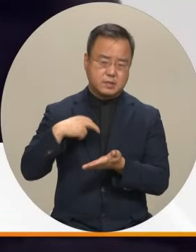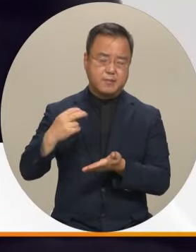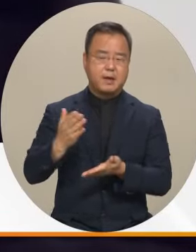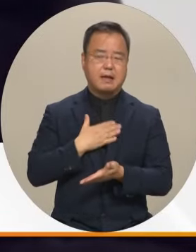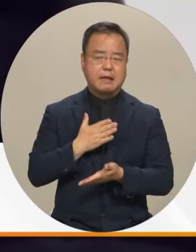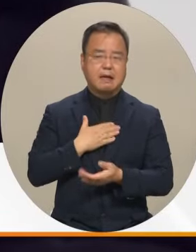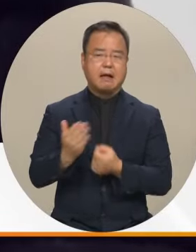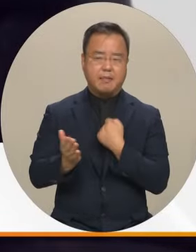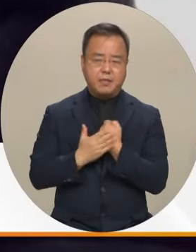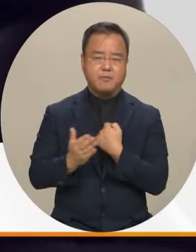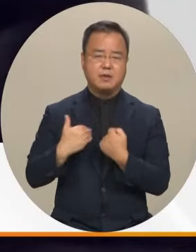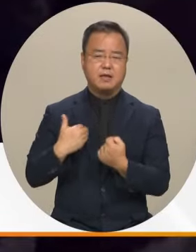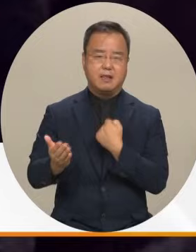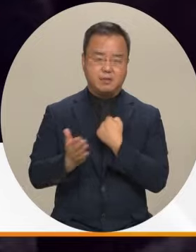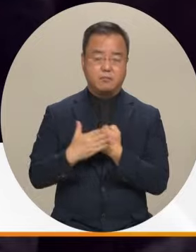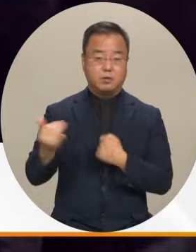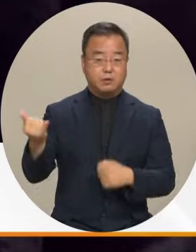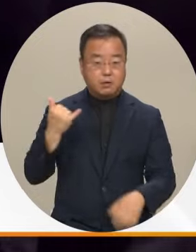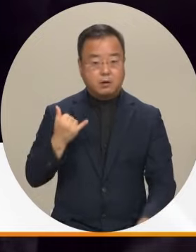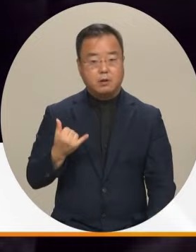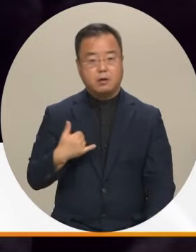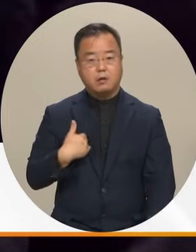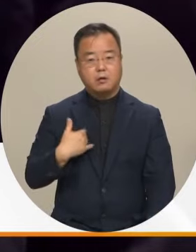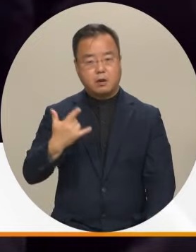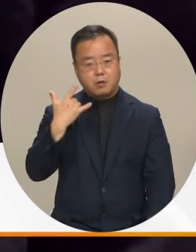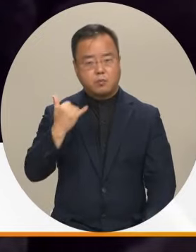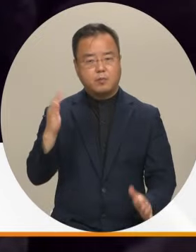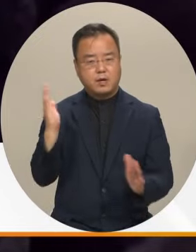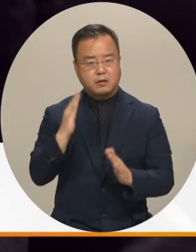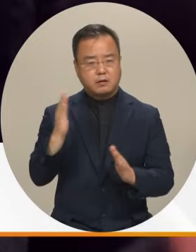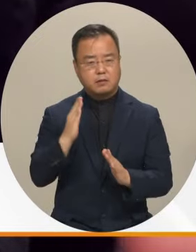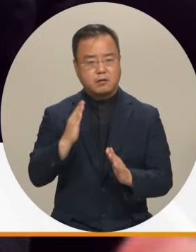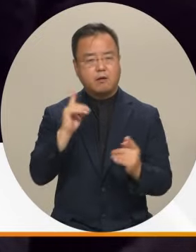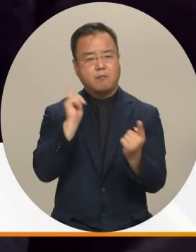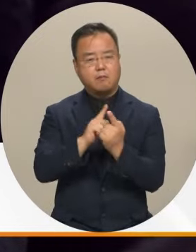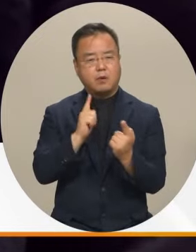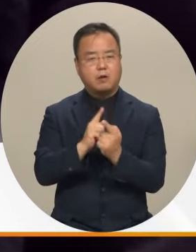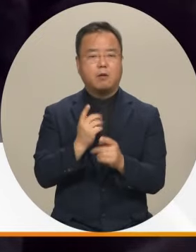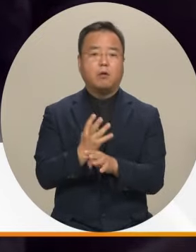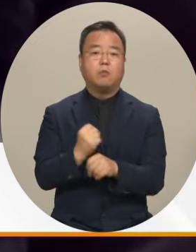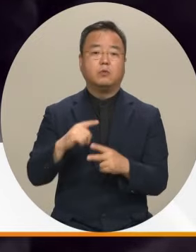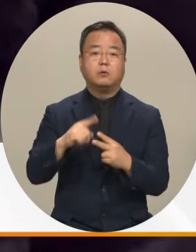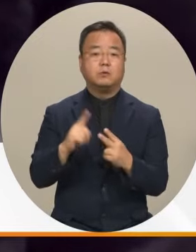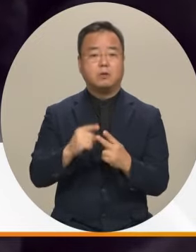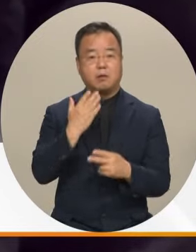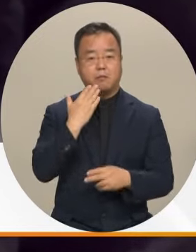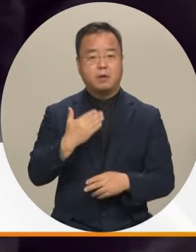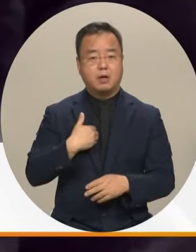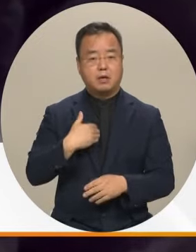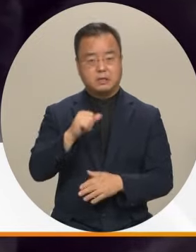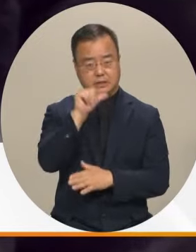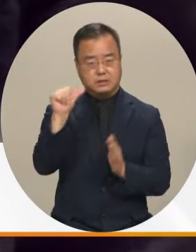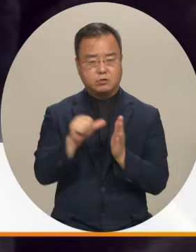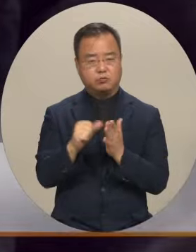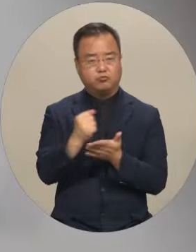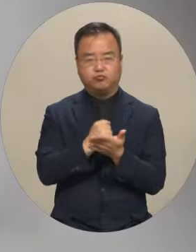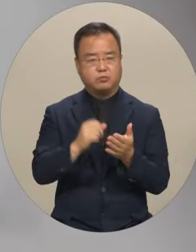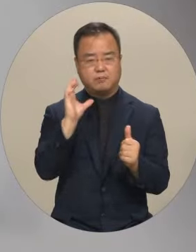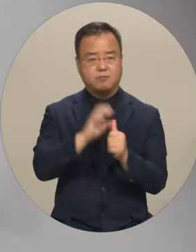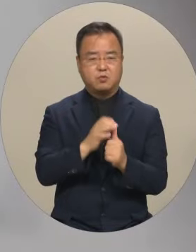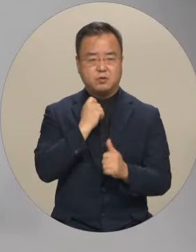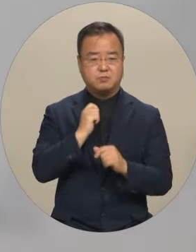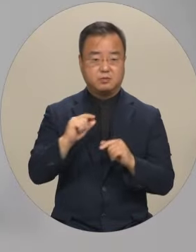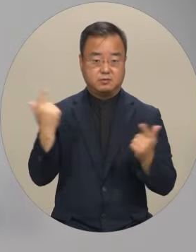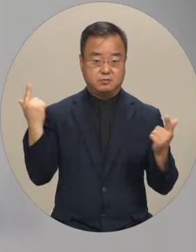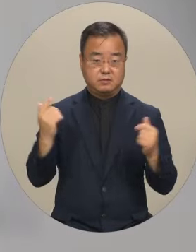차타는 소리를 들어야 말했습니다 이런 학부모나 이런 학생은 언제든지 만날 수 있는 건데 제 인생을 운에 맡기고 싶지는 않다라는